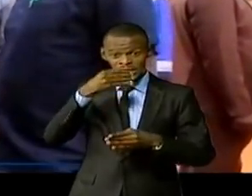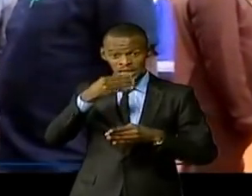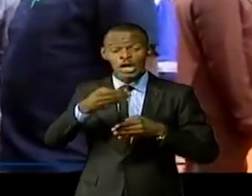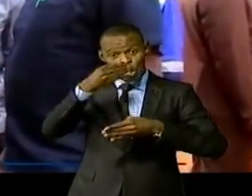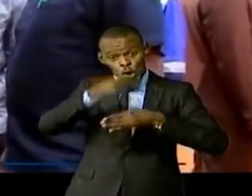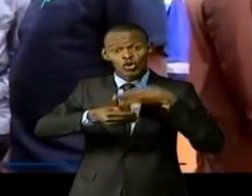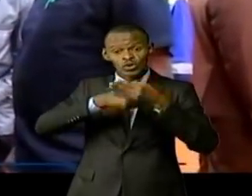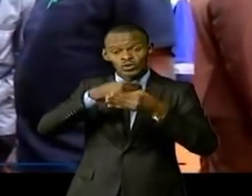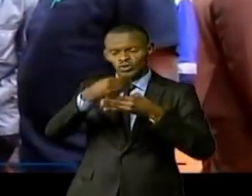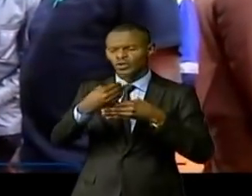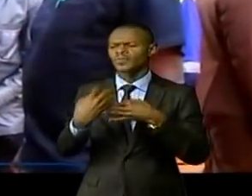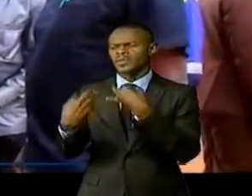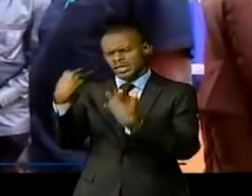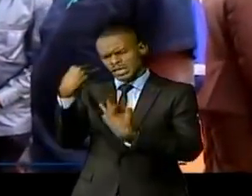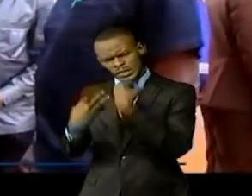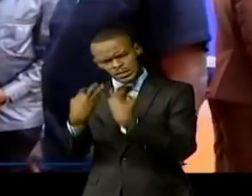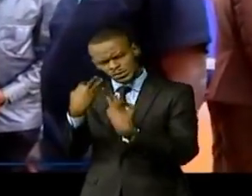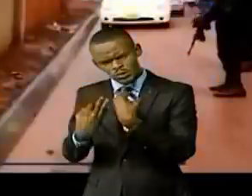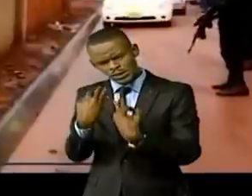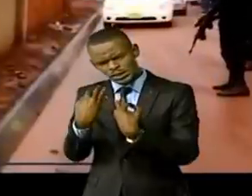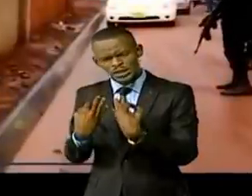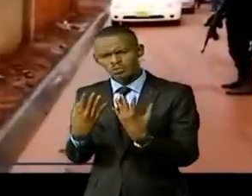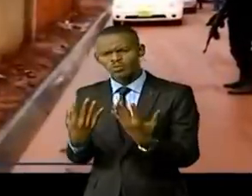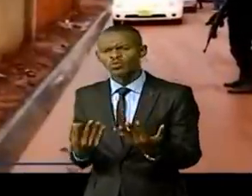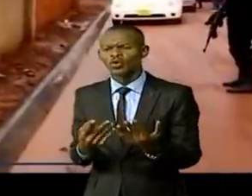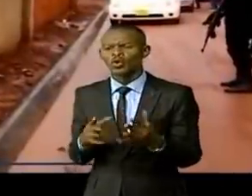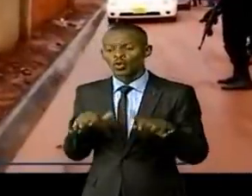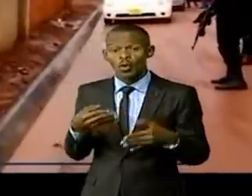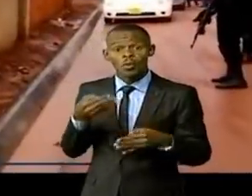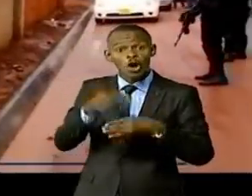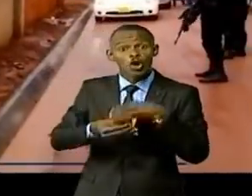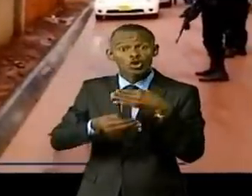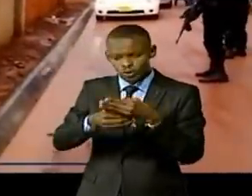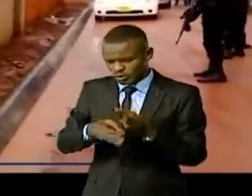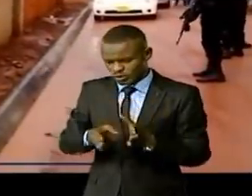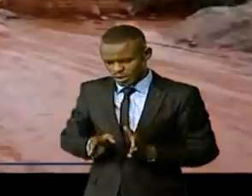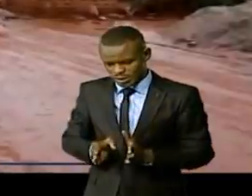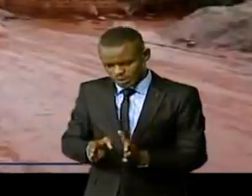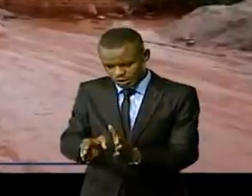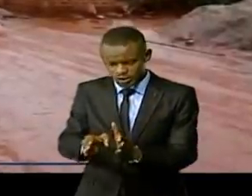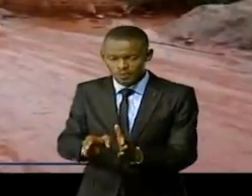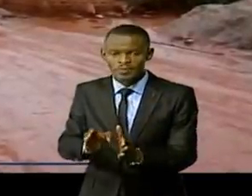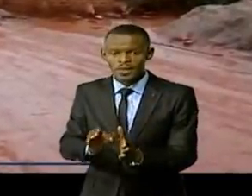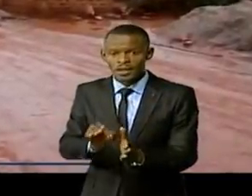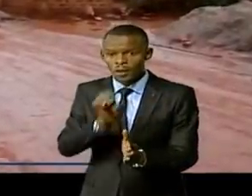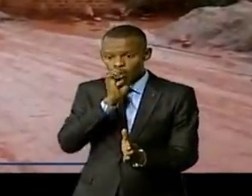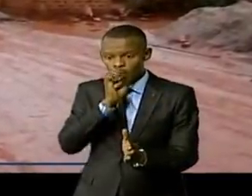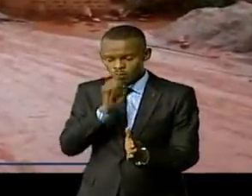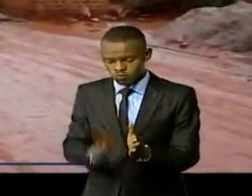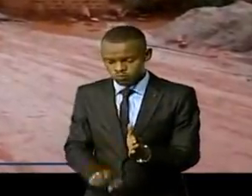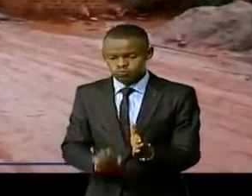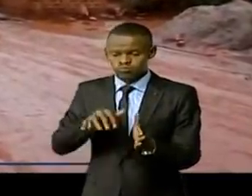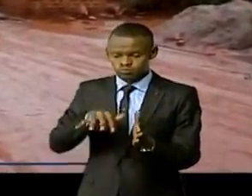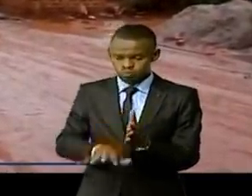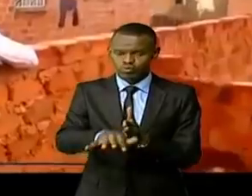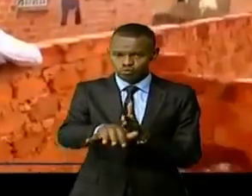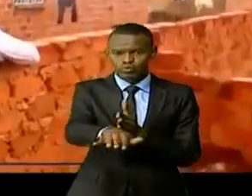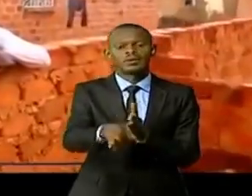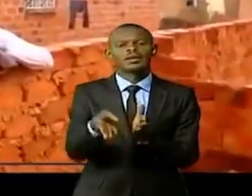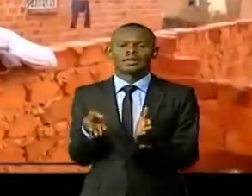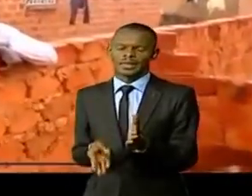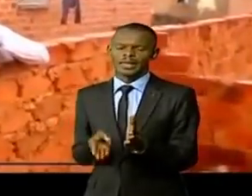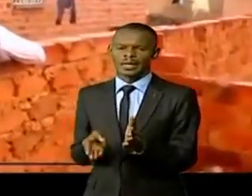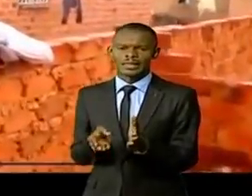placer les drains afin de canaliser les eaux des pluies. Et à la population qui a construit dans l'emprise de l'État de prendre des dispositions